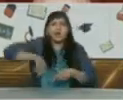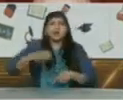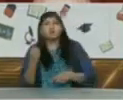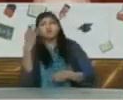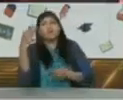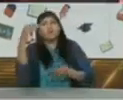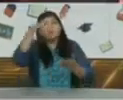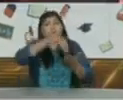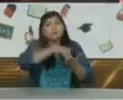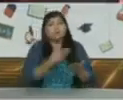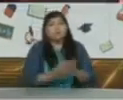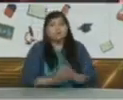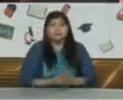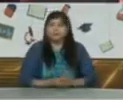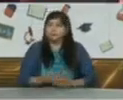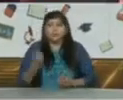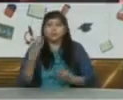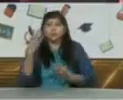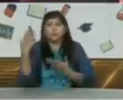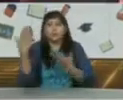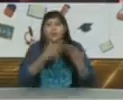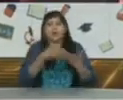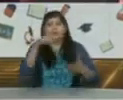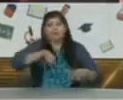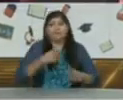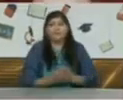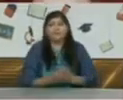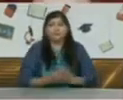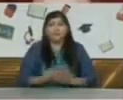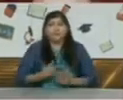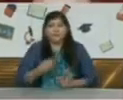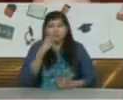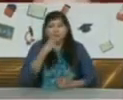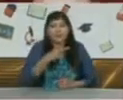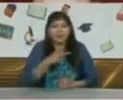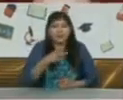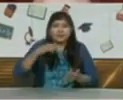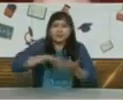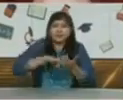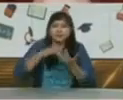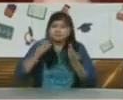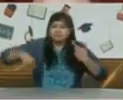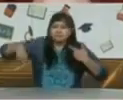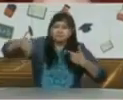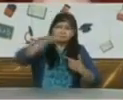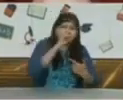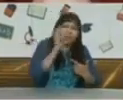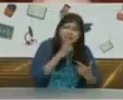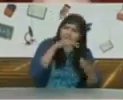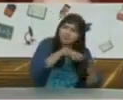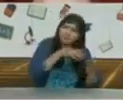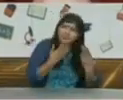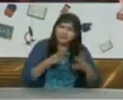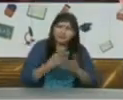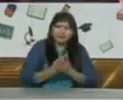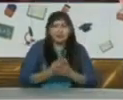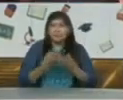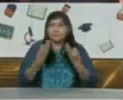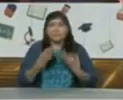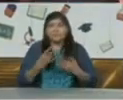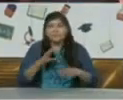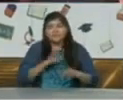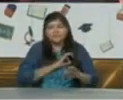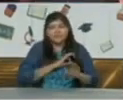होंगे आप लोग। जी सर, बिल्कुल। तो आपने देखा क्या? आज सब चीजें देखी क्या? हाँ सर,